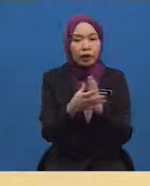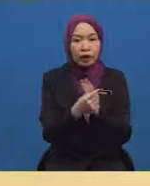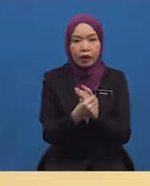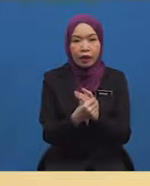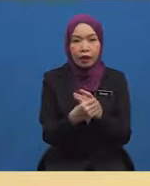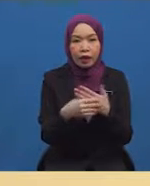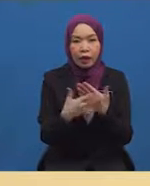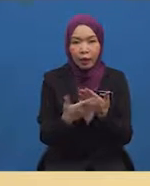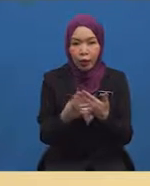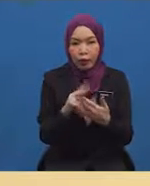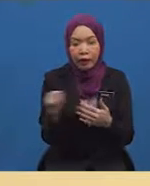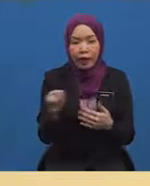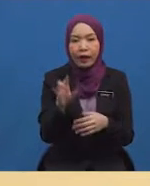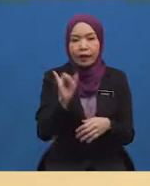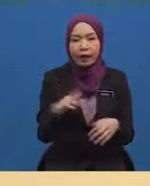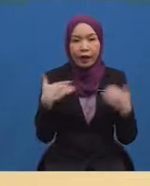biasanya berpenduduk padat.